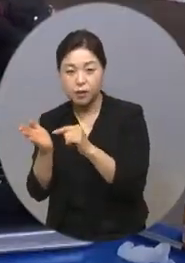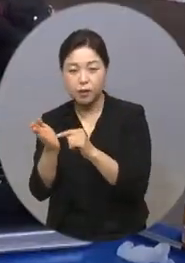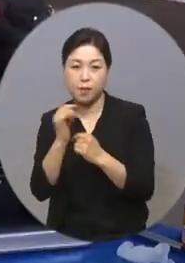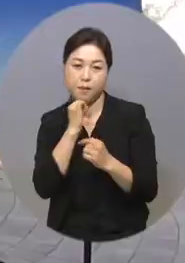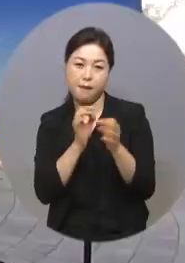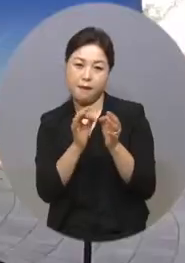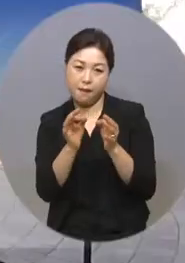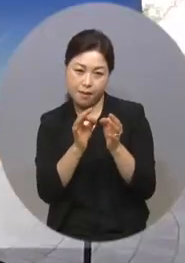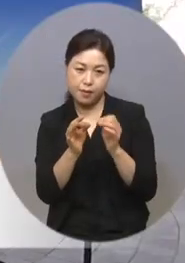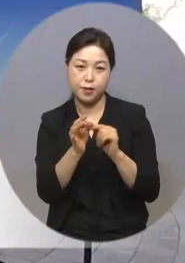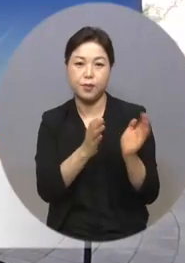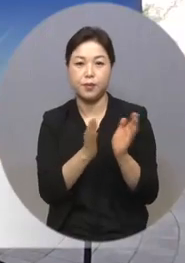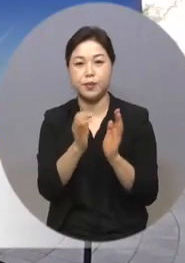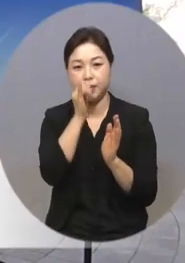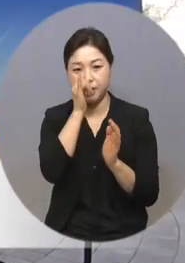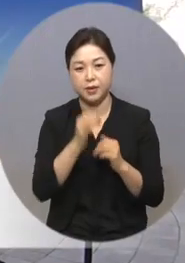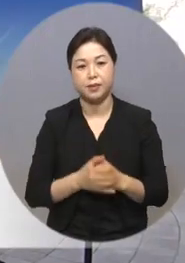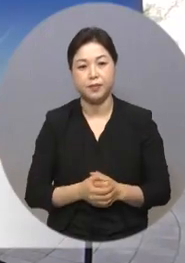했습니다